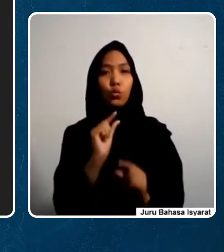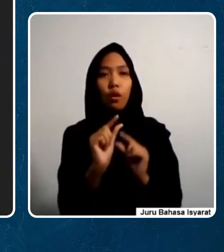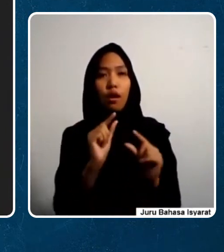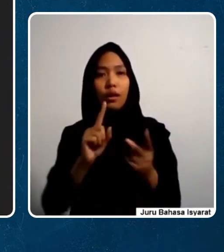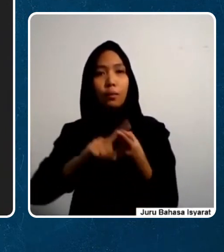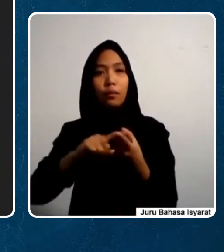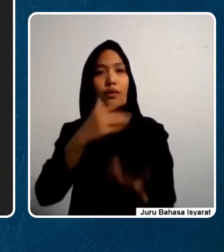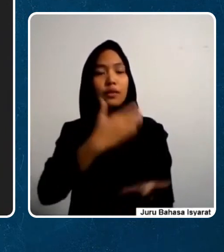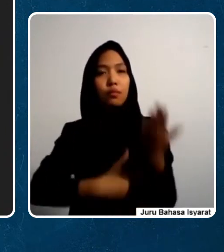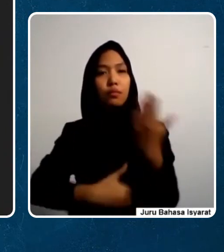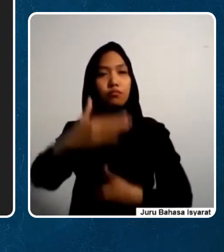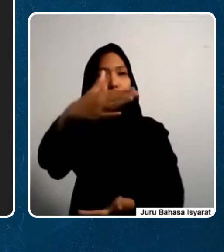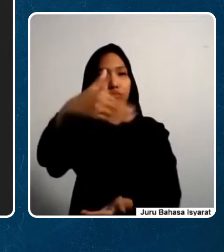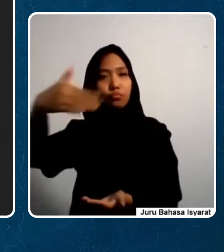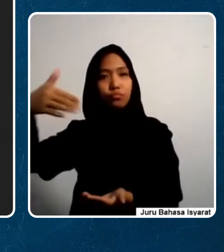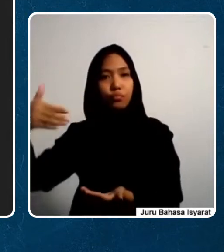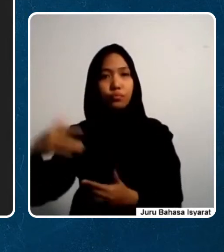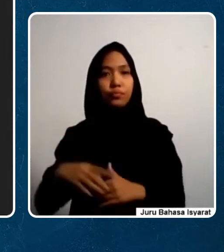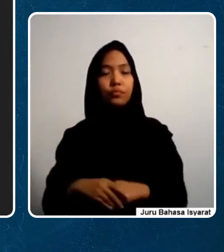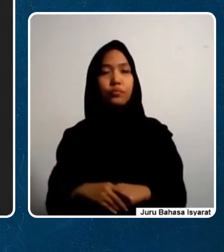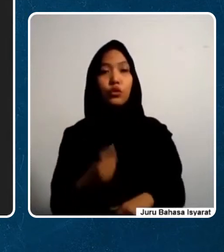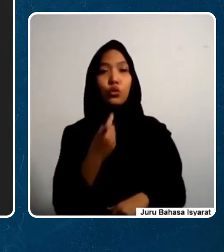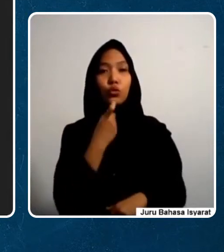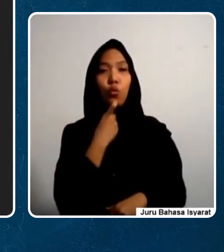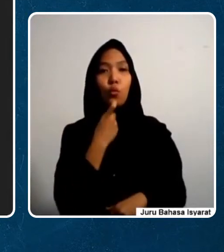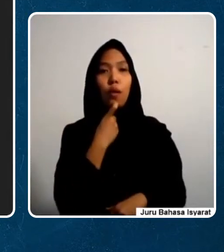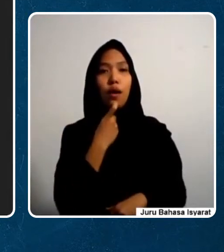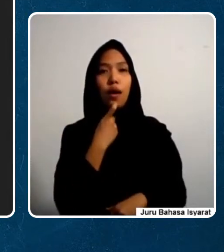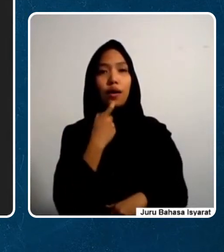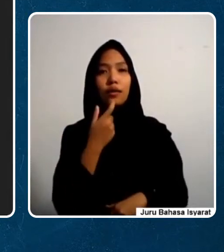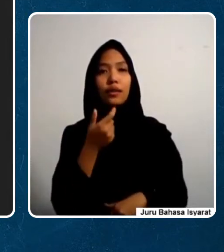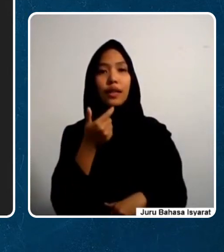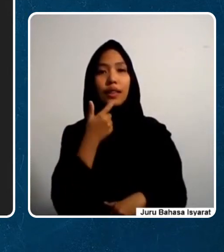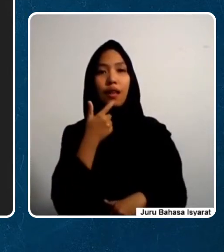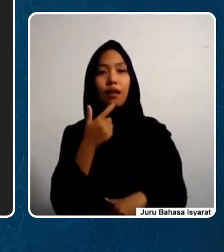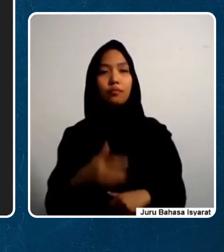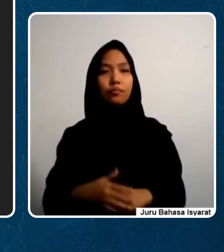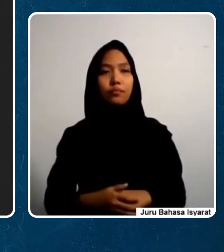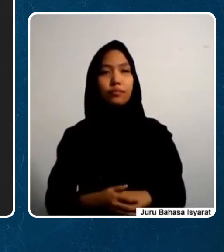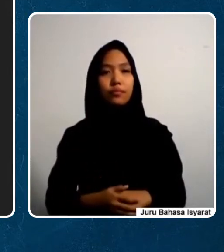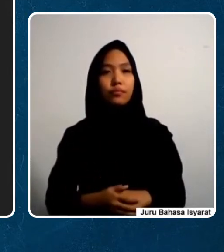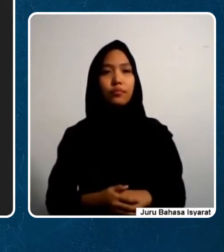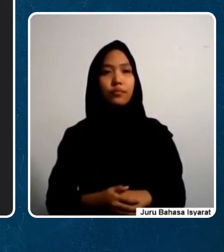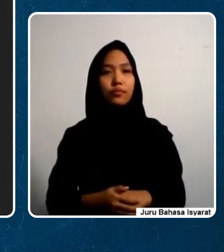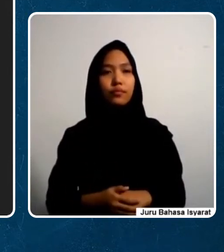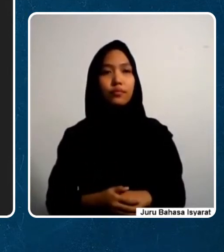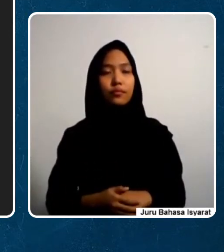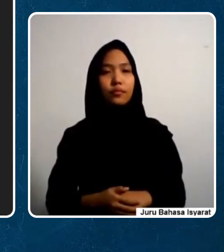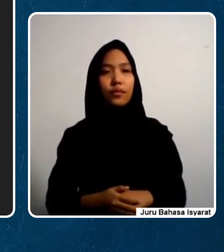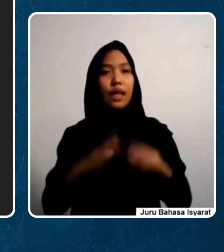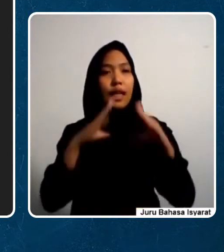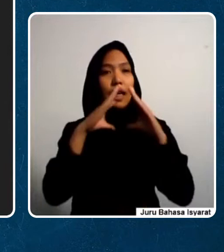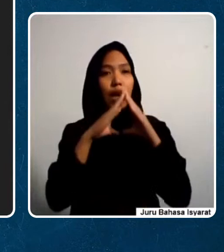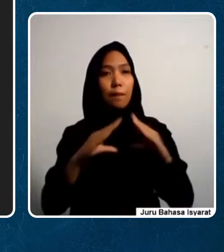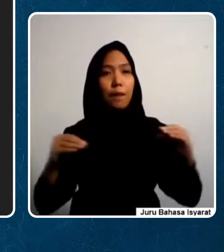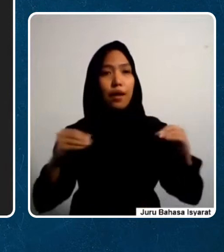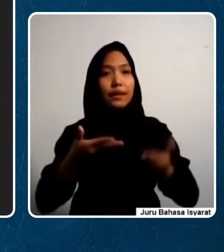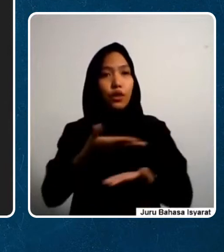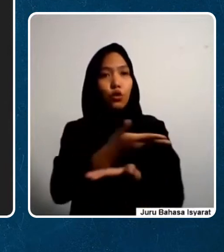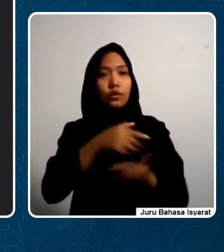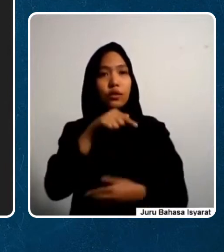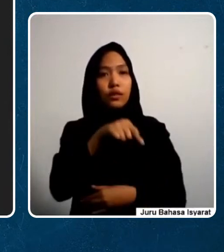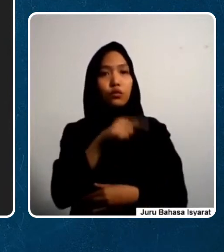dinikmati oleh difabel, apakah kita mudah untuk mengaksesnya. Dari pemerintah Kota Surakarta mengundang kita